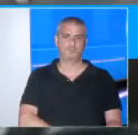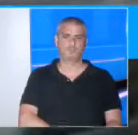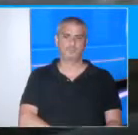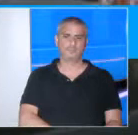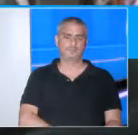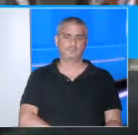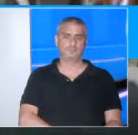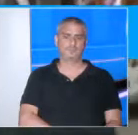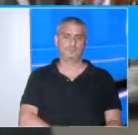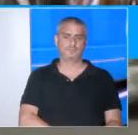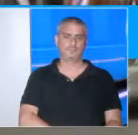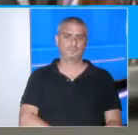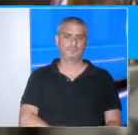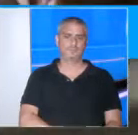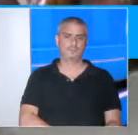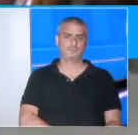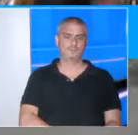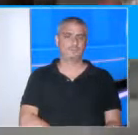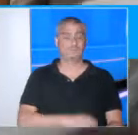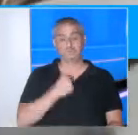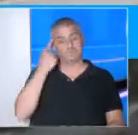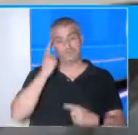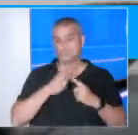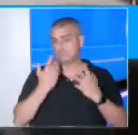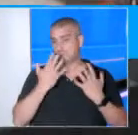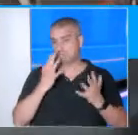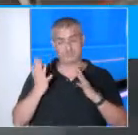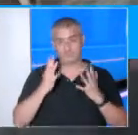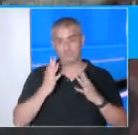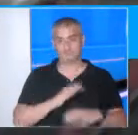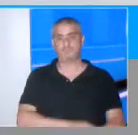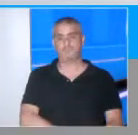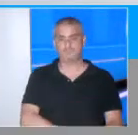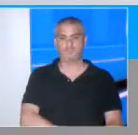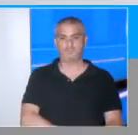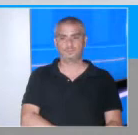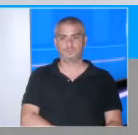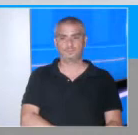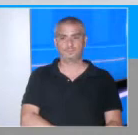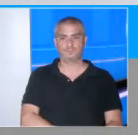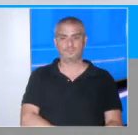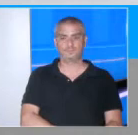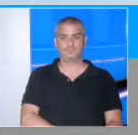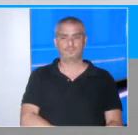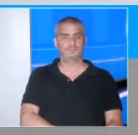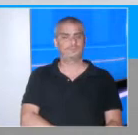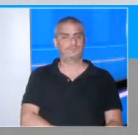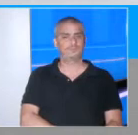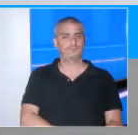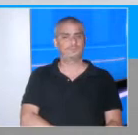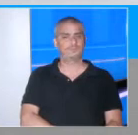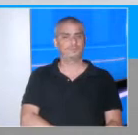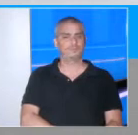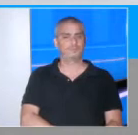אני לא רוצה לומר סתם מספר, אין לי את המספרים, אין את המספרים איתי. שאלה שאפשר לבדוק את זה. עכשיו,